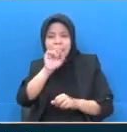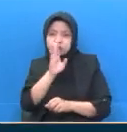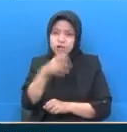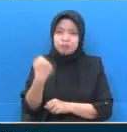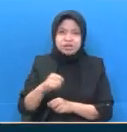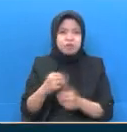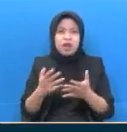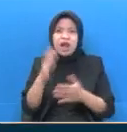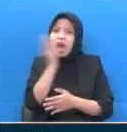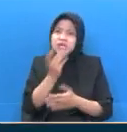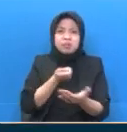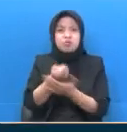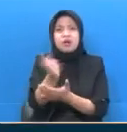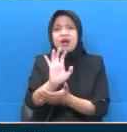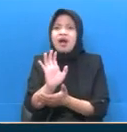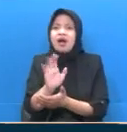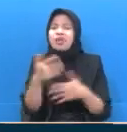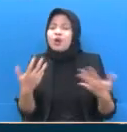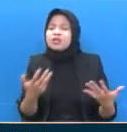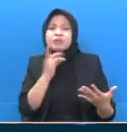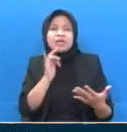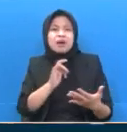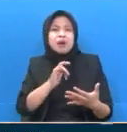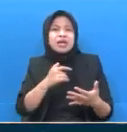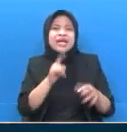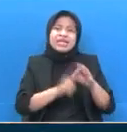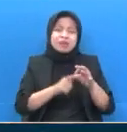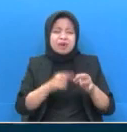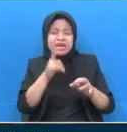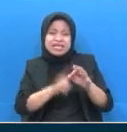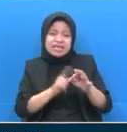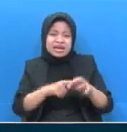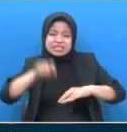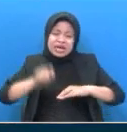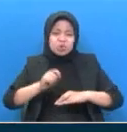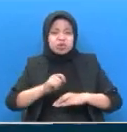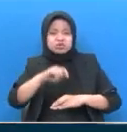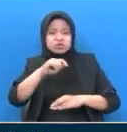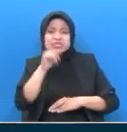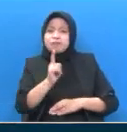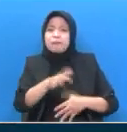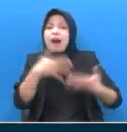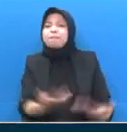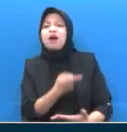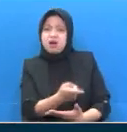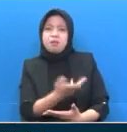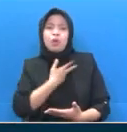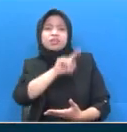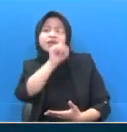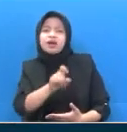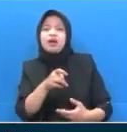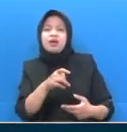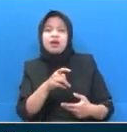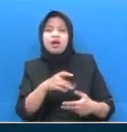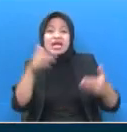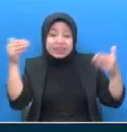ketemu. Kan, itu loh. Jadi paling tidak, saya mencari motif ini. Motifnya seperti apa? Penyebabnya seperti apa? Gitu loh, Mbak Nitra. Kalau